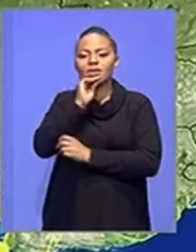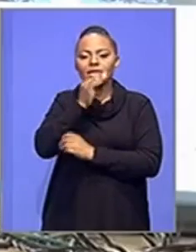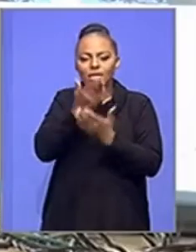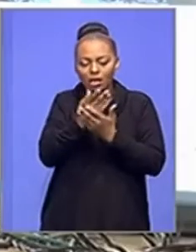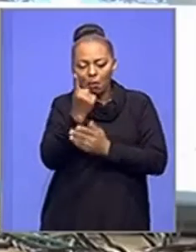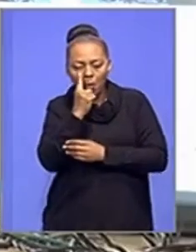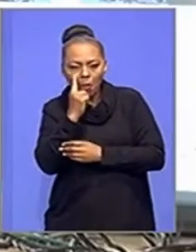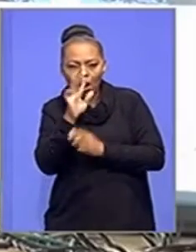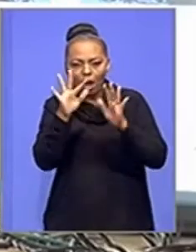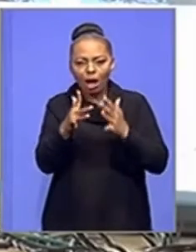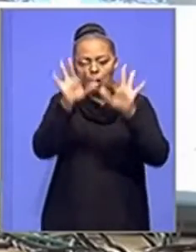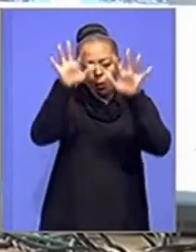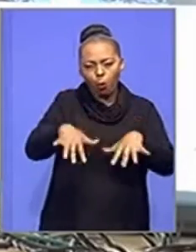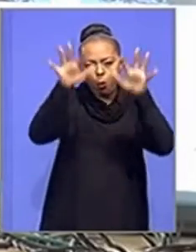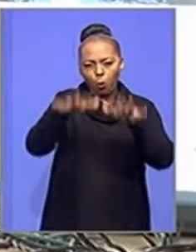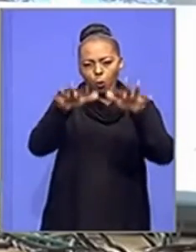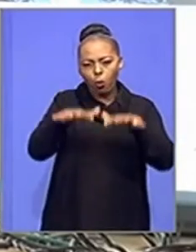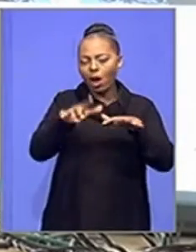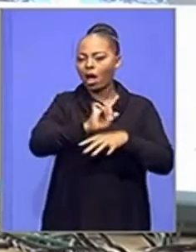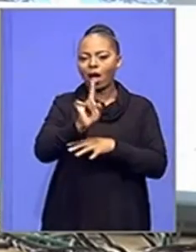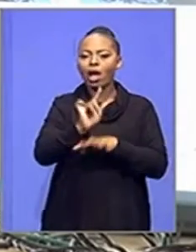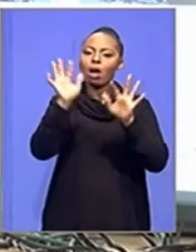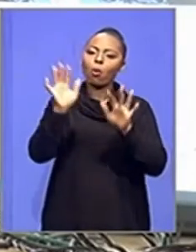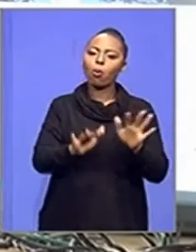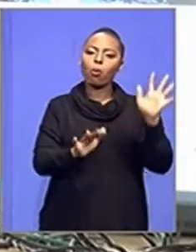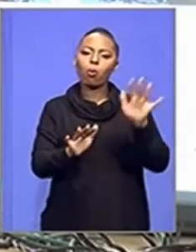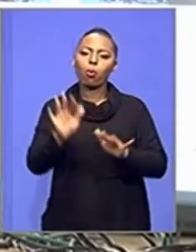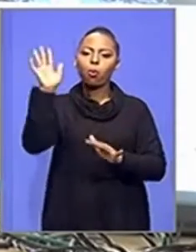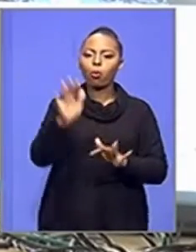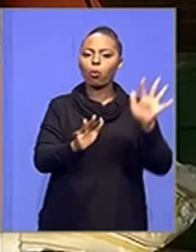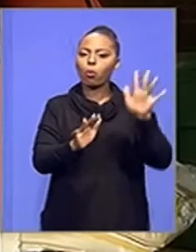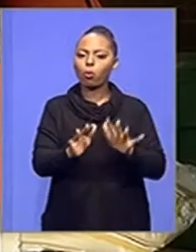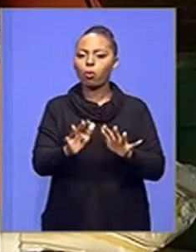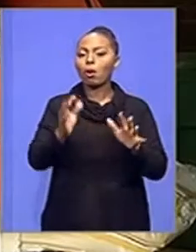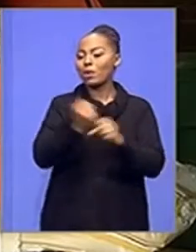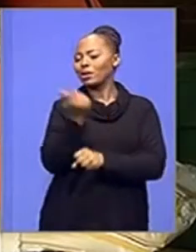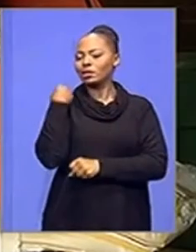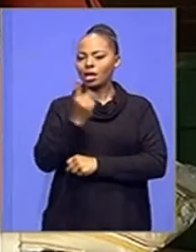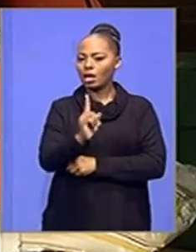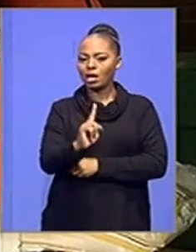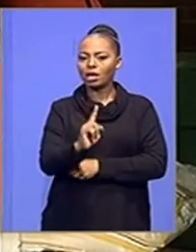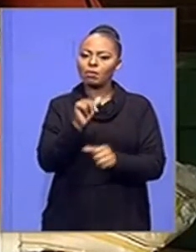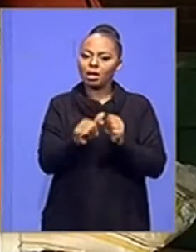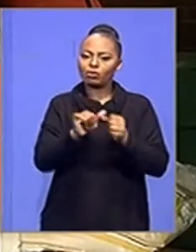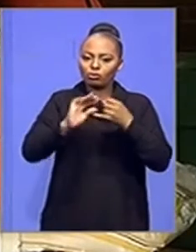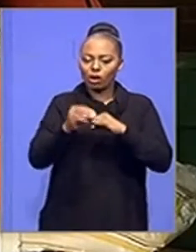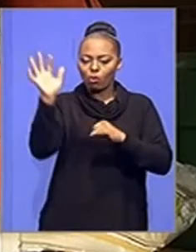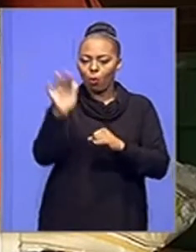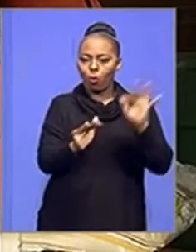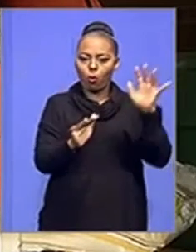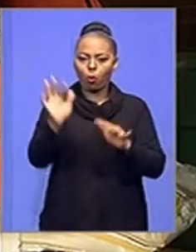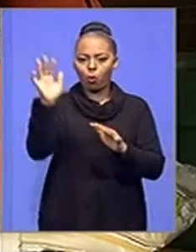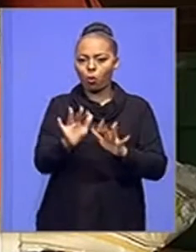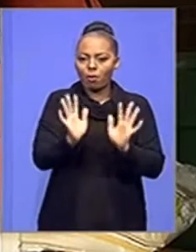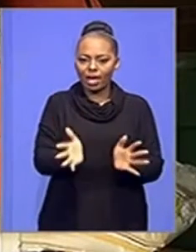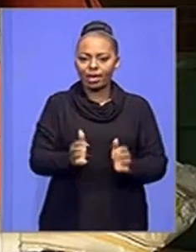maemo a digola e seng hakalo gore e be tsela tse tletseng tsa maobane. Lefapha la ditshoganyetso la Motshwane la re le